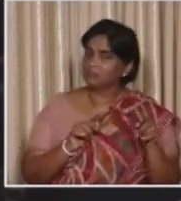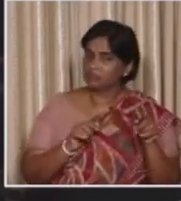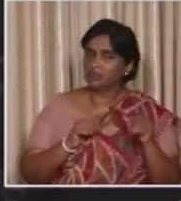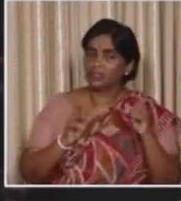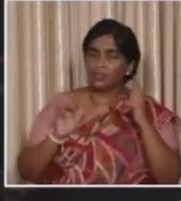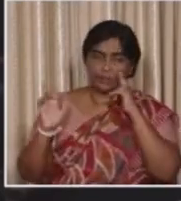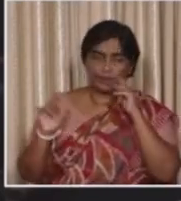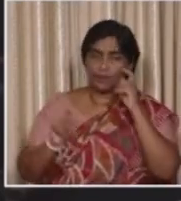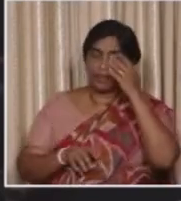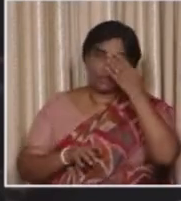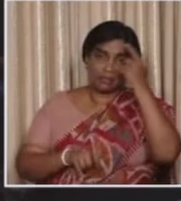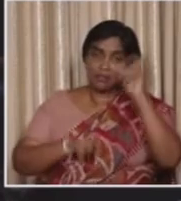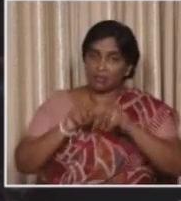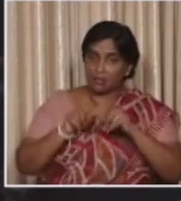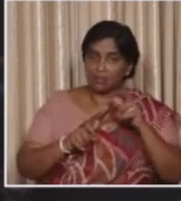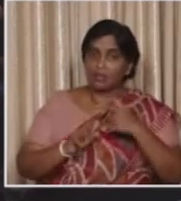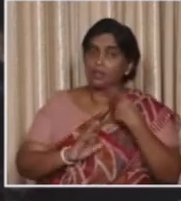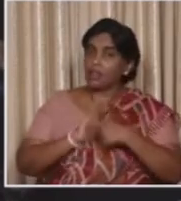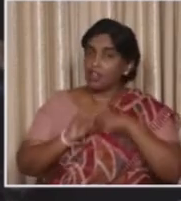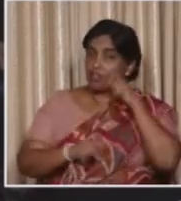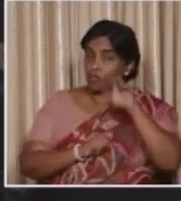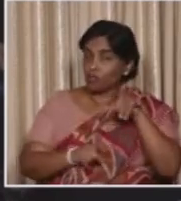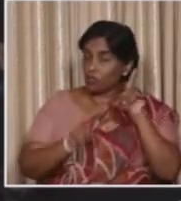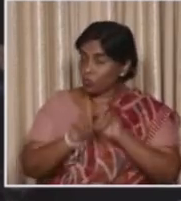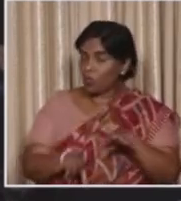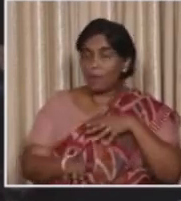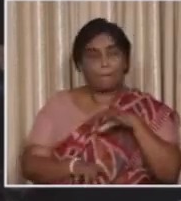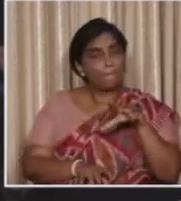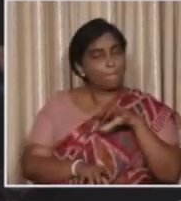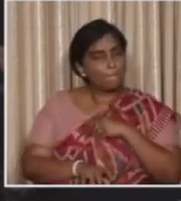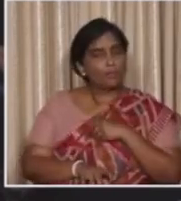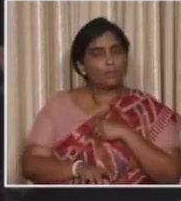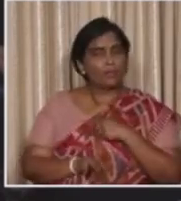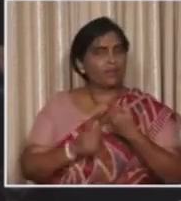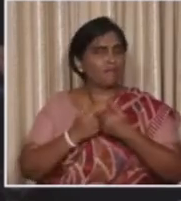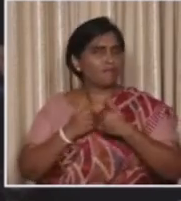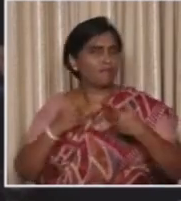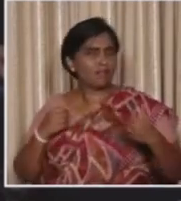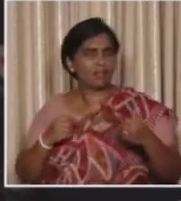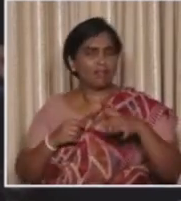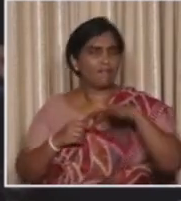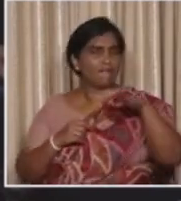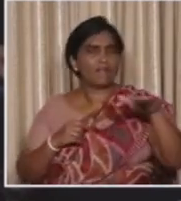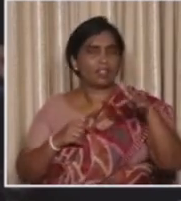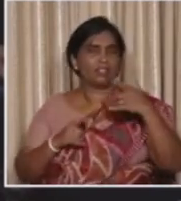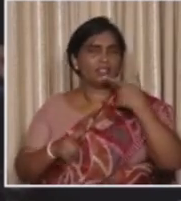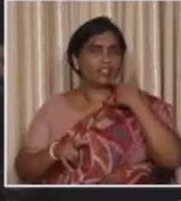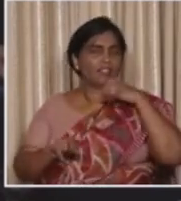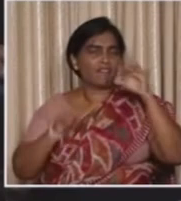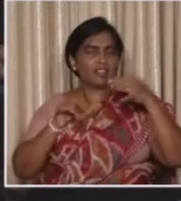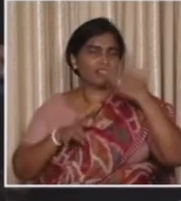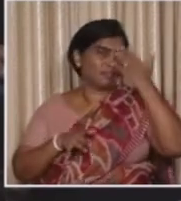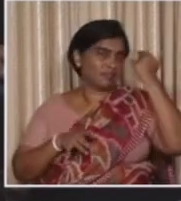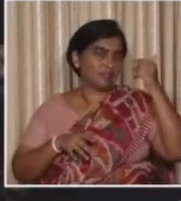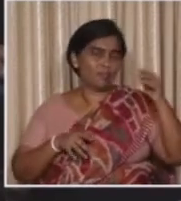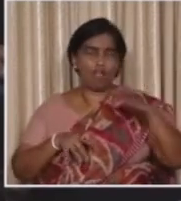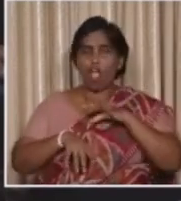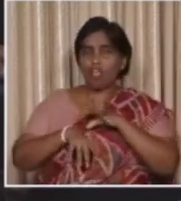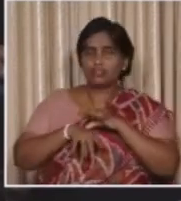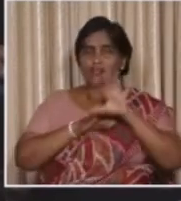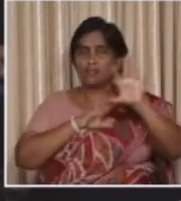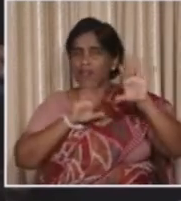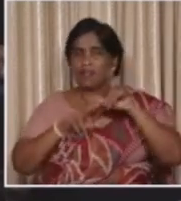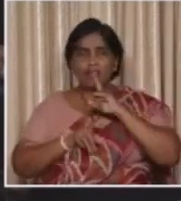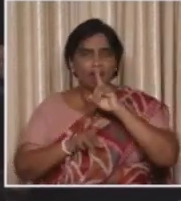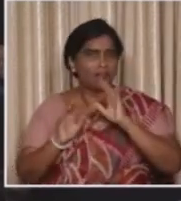කඳුකර දෙමළ ජනතාව ශ්‍රී ලාංකික පුරවැසි විදිහට සලකනවා නම් අපව වෙන් කළා වතුකර පාසල් වතුකර රෝහල් කියලා කියන්න ඕනේ